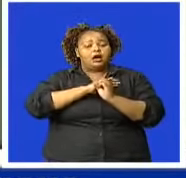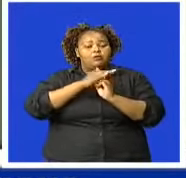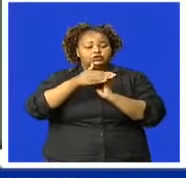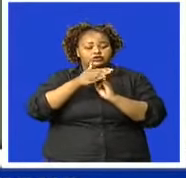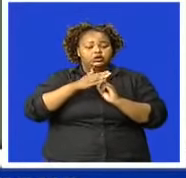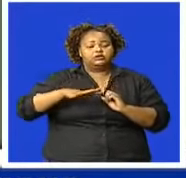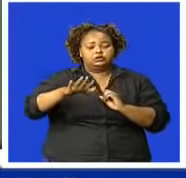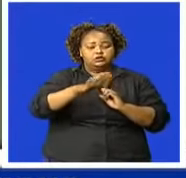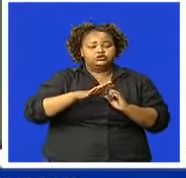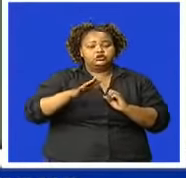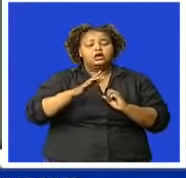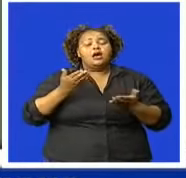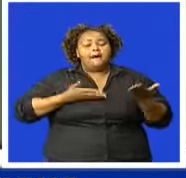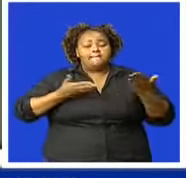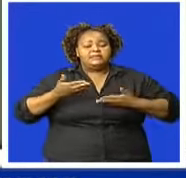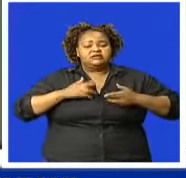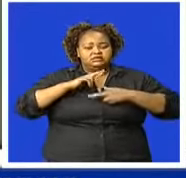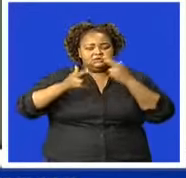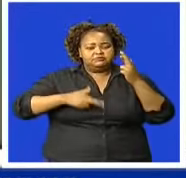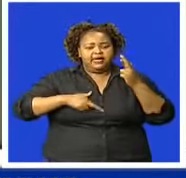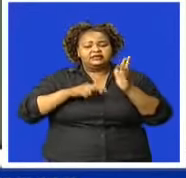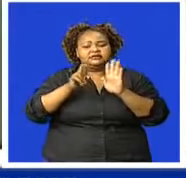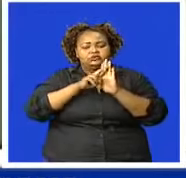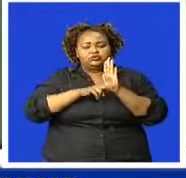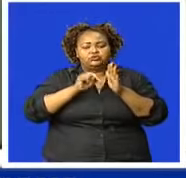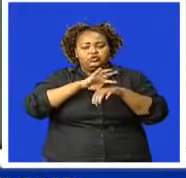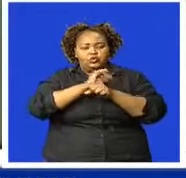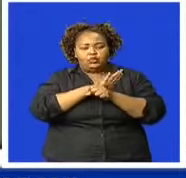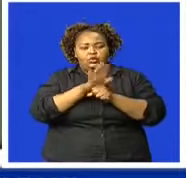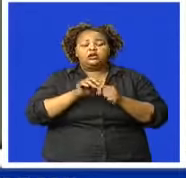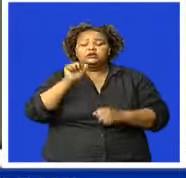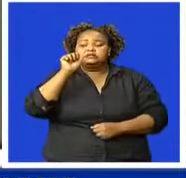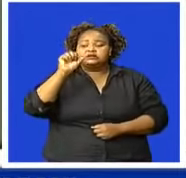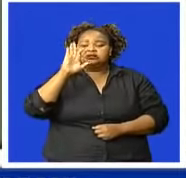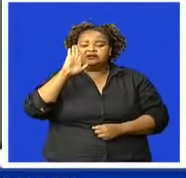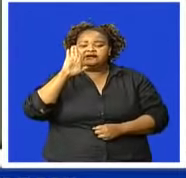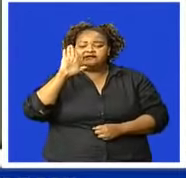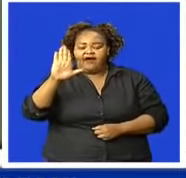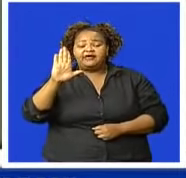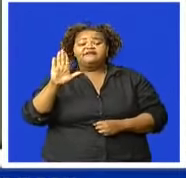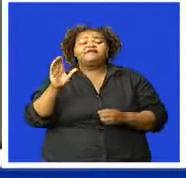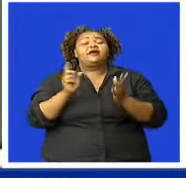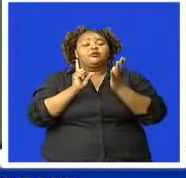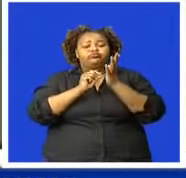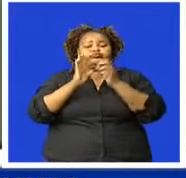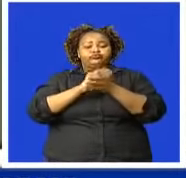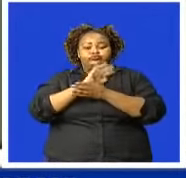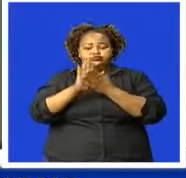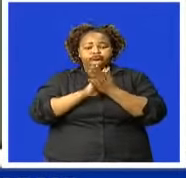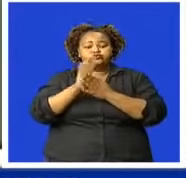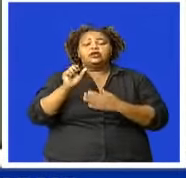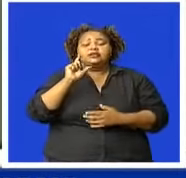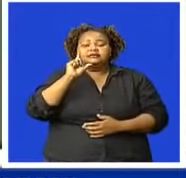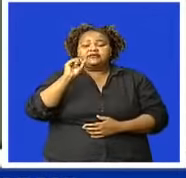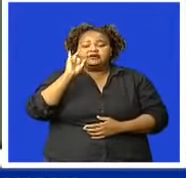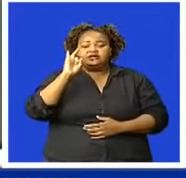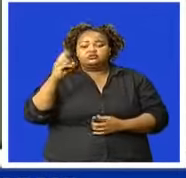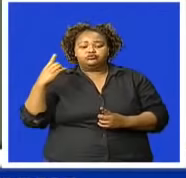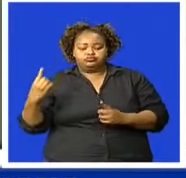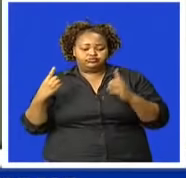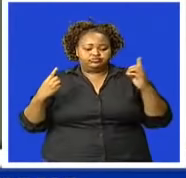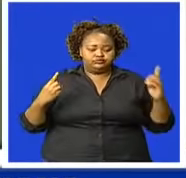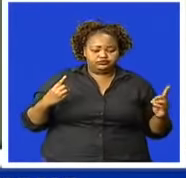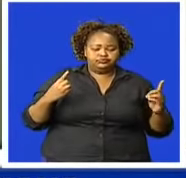amabhizinisi lambe anga comply angu 65 ku hand sanitizer 72 ku social distance